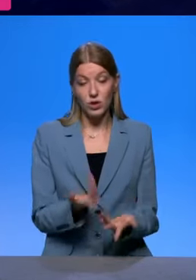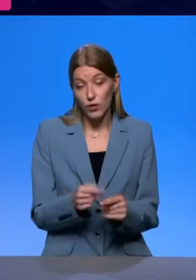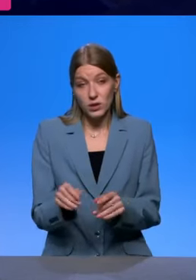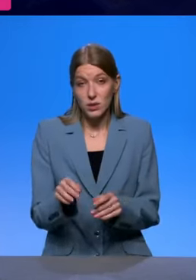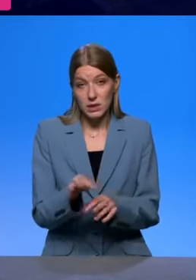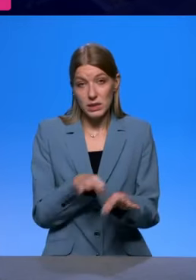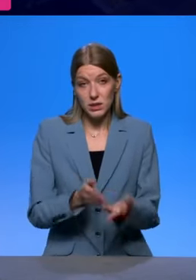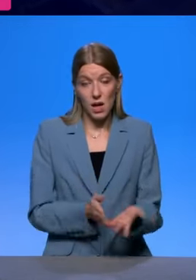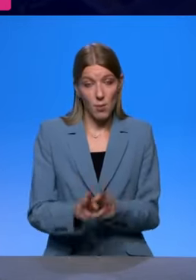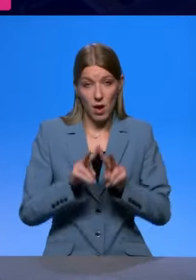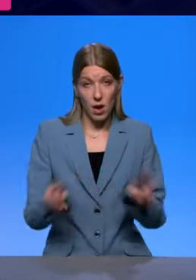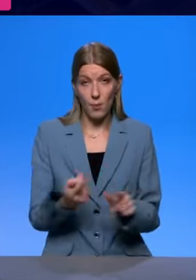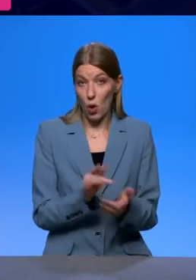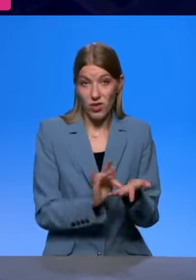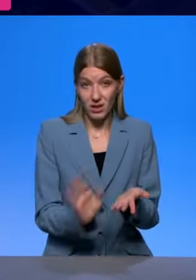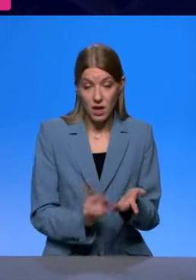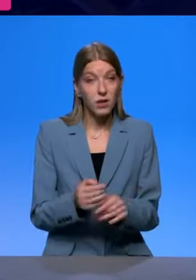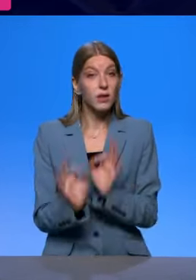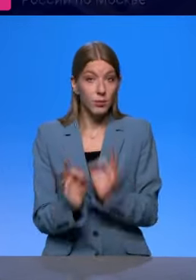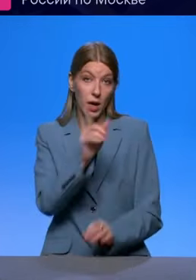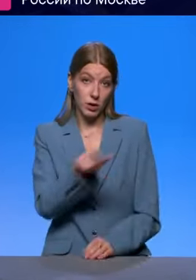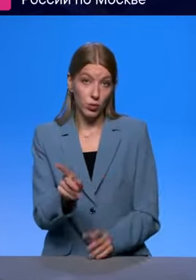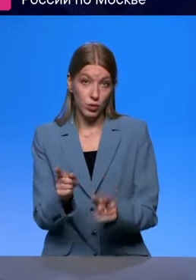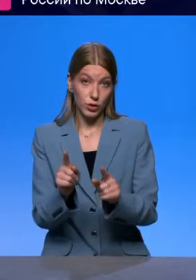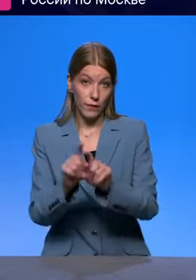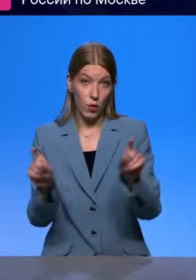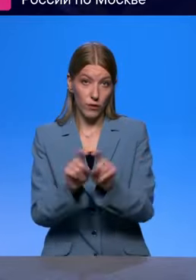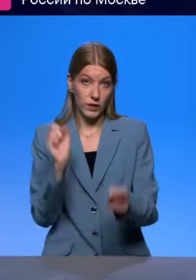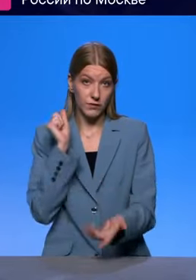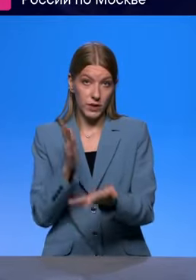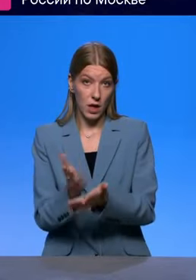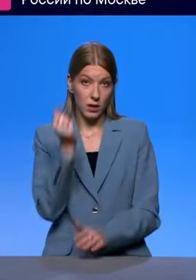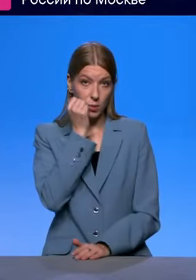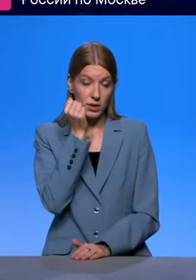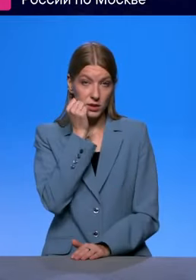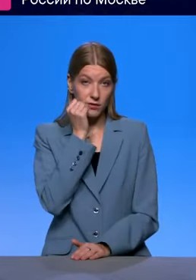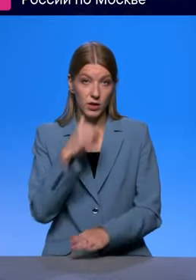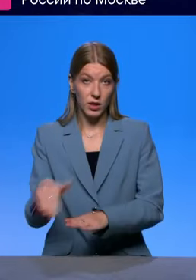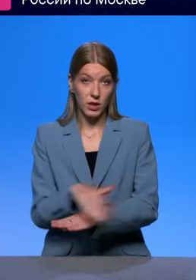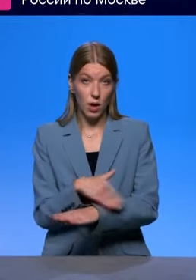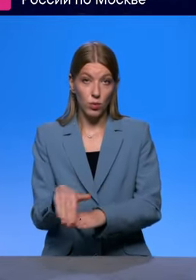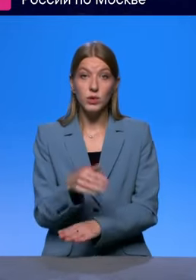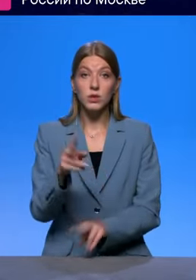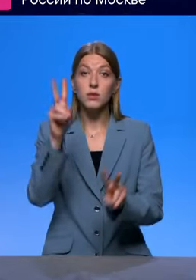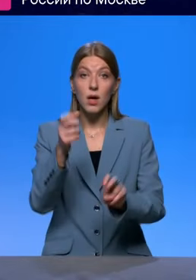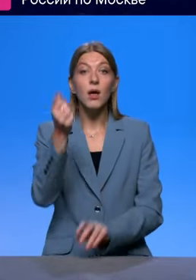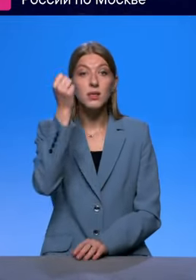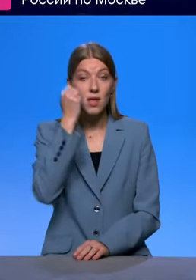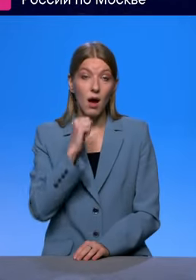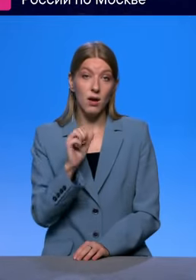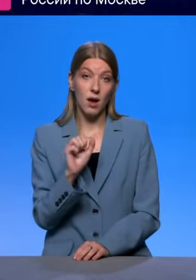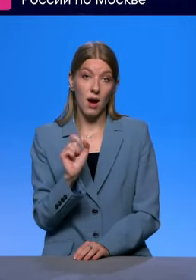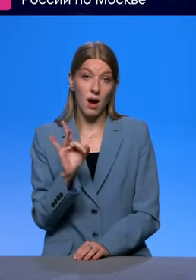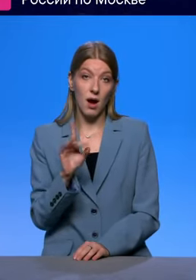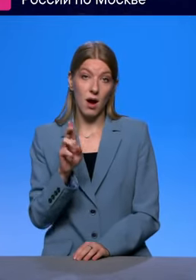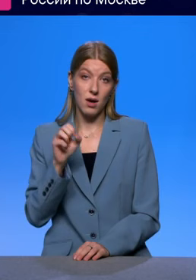только это не цыгане, это нормальные люди в нормальном офисе, они даже в центре Москвы сидели, помню, на улице Старый Арбат, да, у них там такой хороший, там,